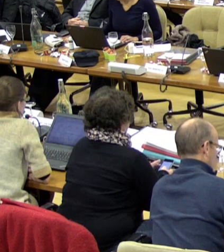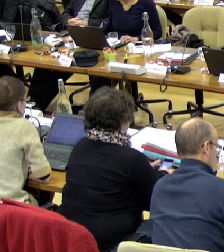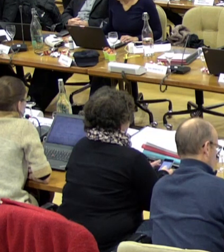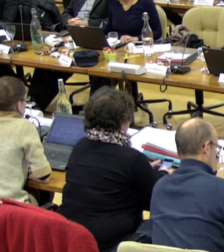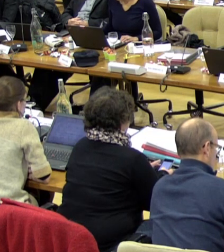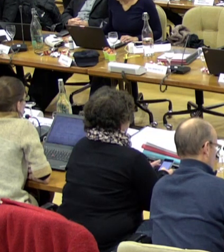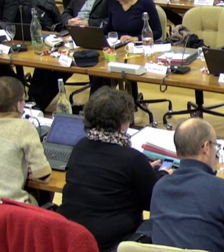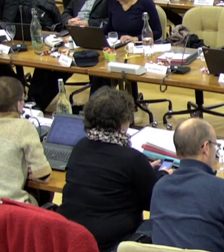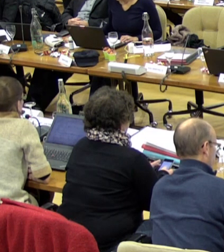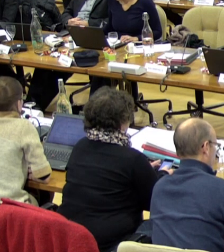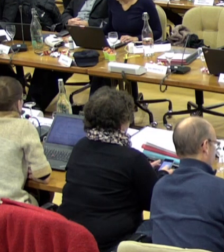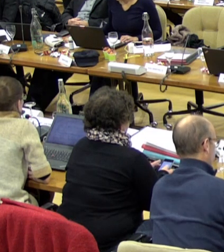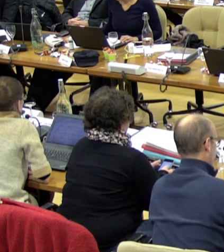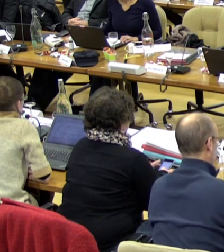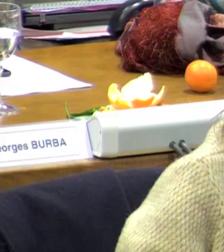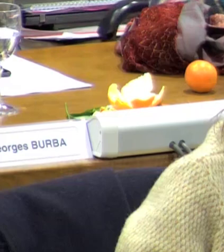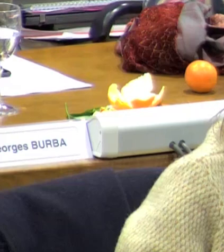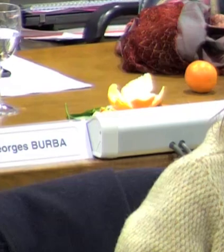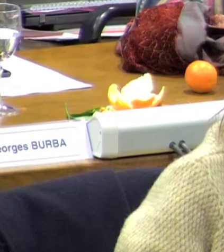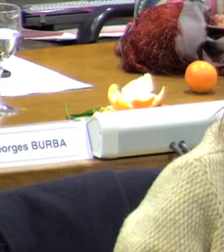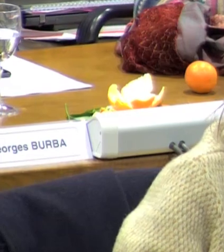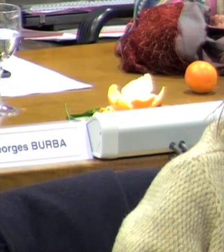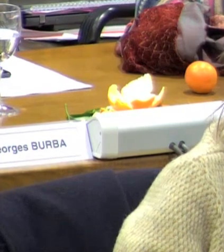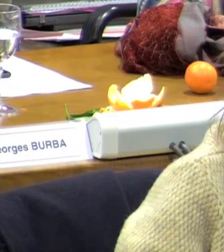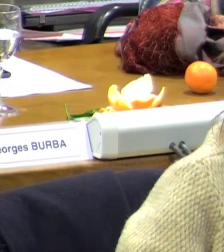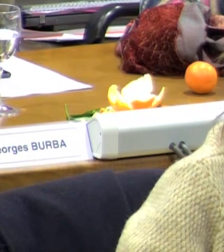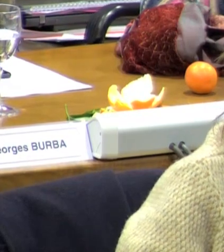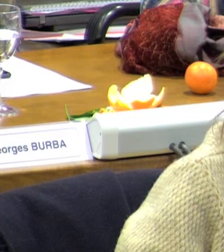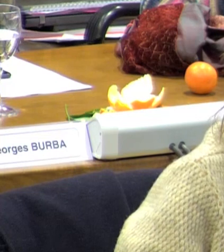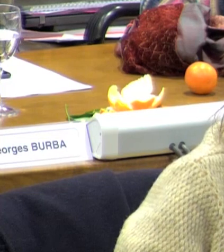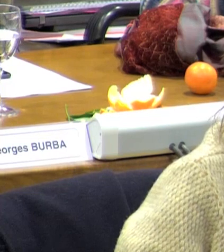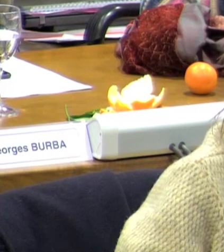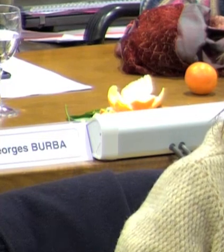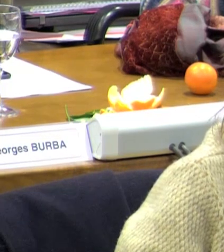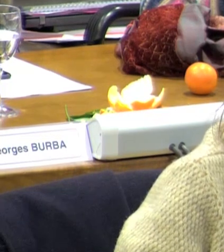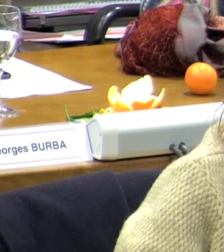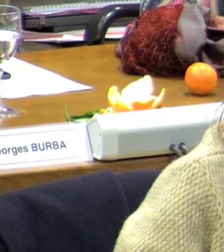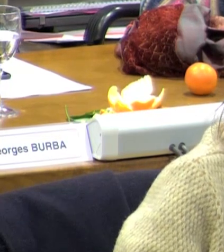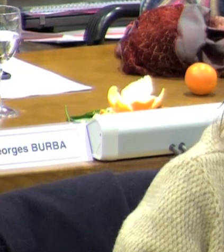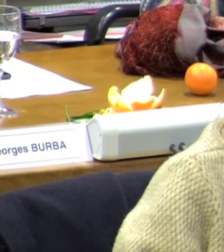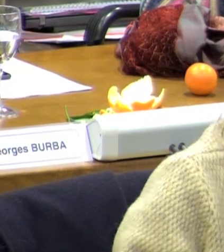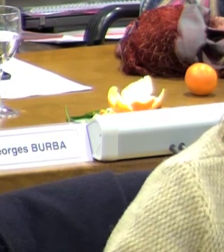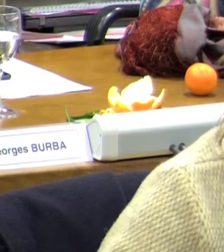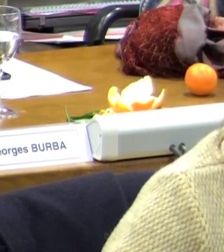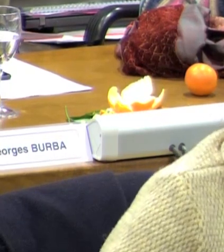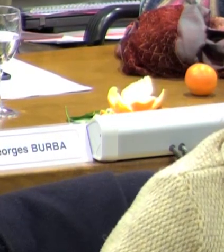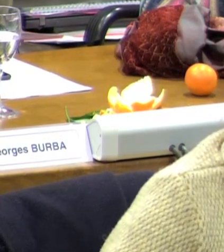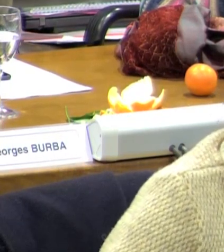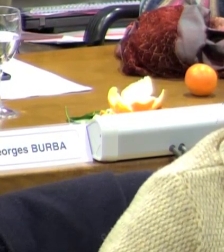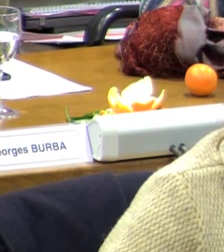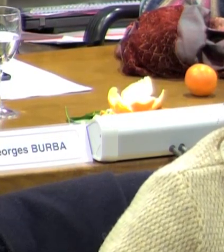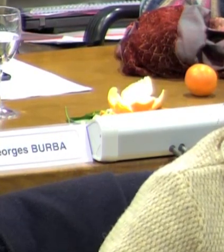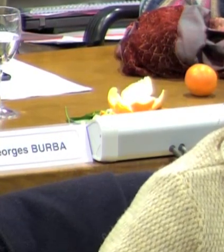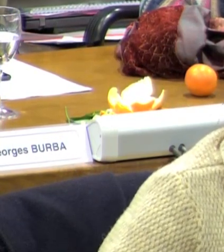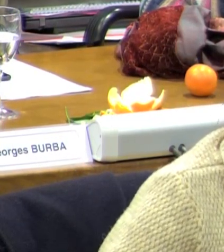affirmé un lieu de vie de rencontres de rendez-vous qui accueille des événements des animations et des manifestations fortes tout au long de